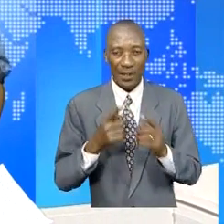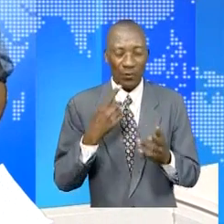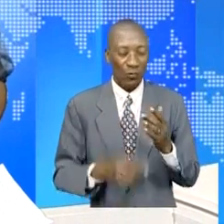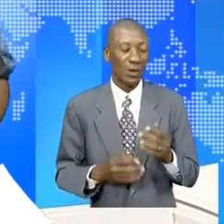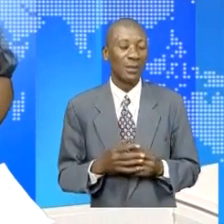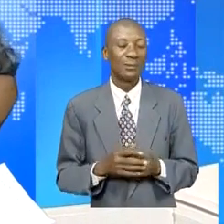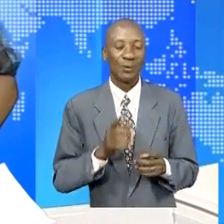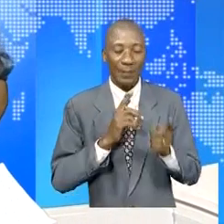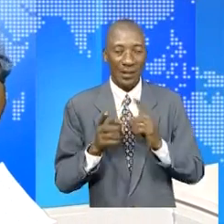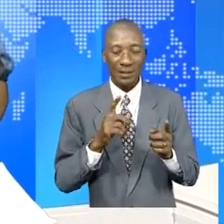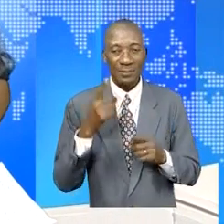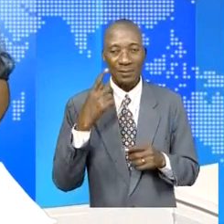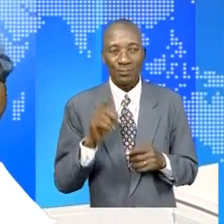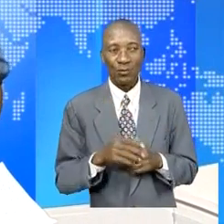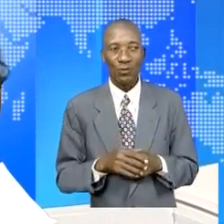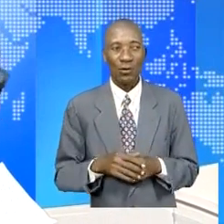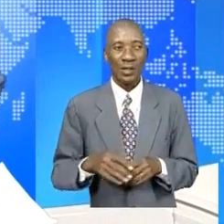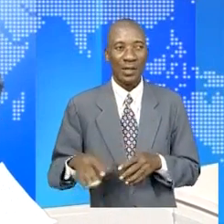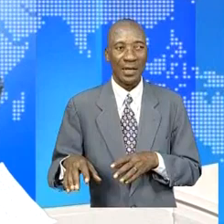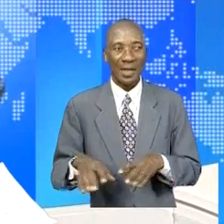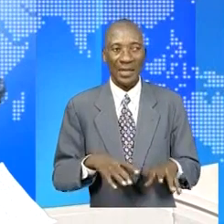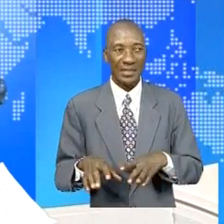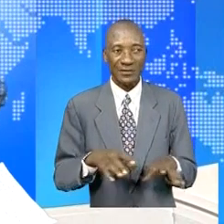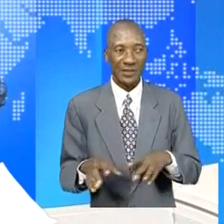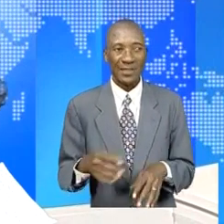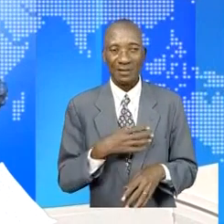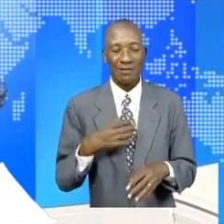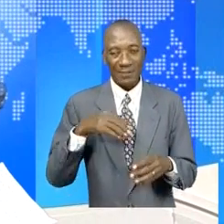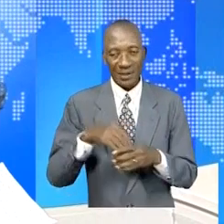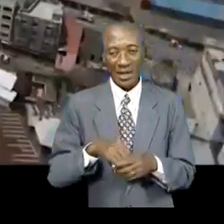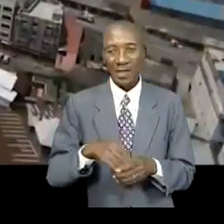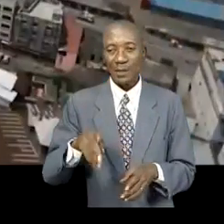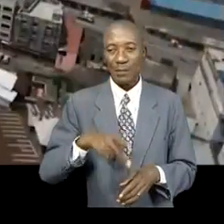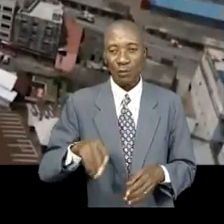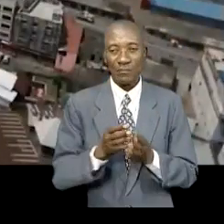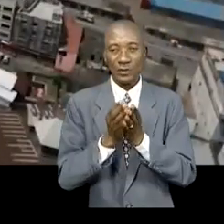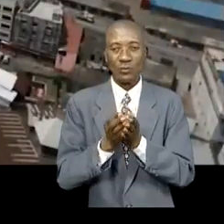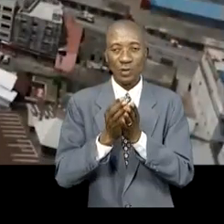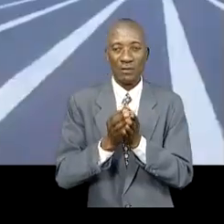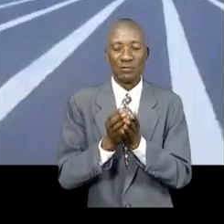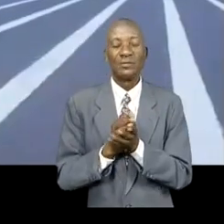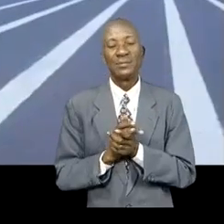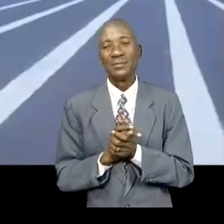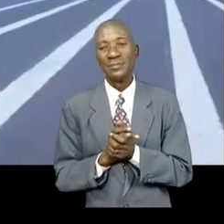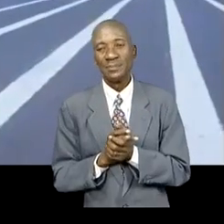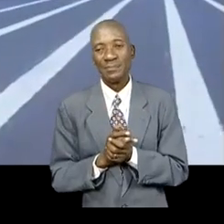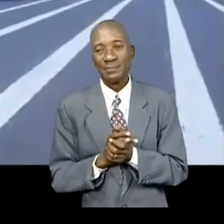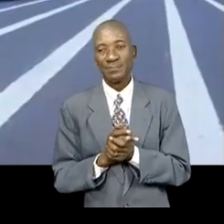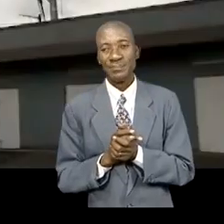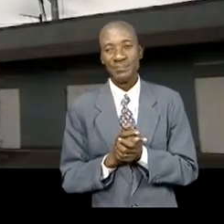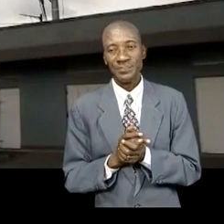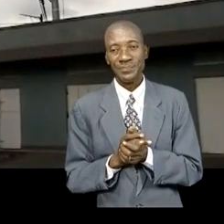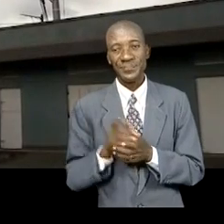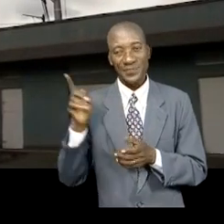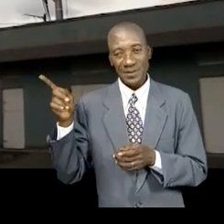dans plusieurs quartiers du chef-lieu de la province du Nord Kivu. Suivez. Goma et ses environs renouent avec